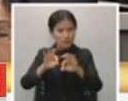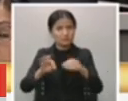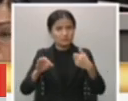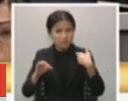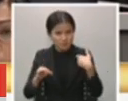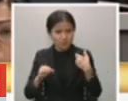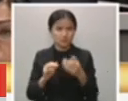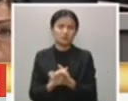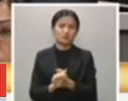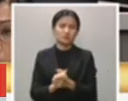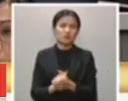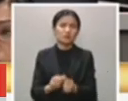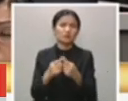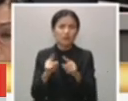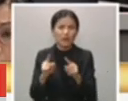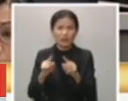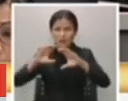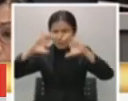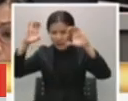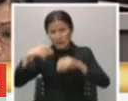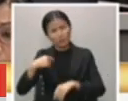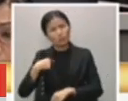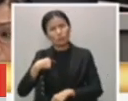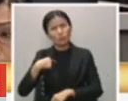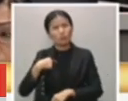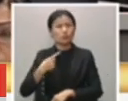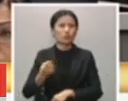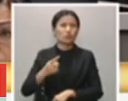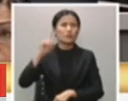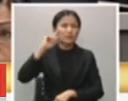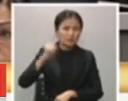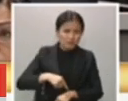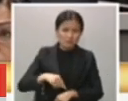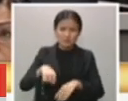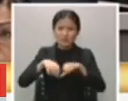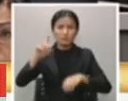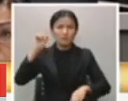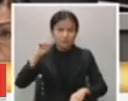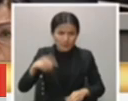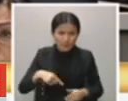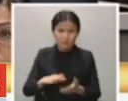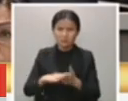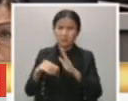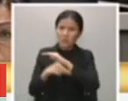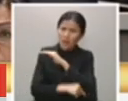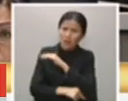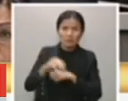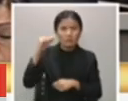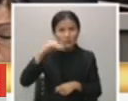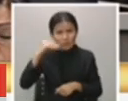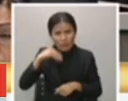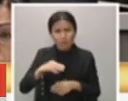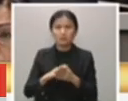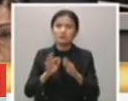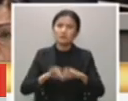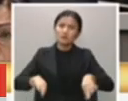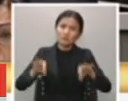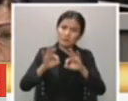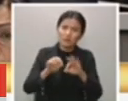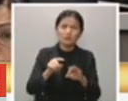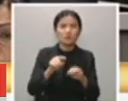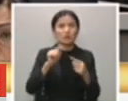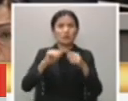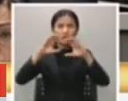แต่อย่างที่บอกครับภาครัฐประสิทธิภาพต่ำคอร์รัปชันสูงโดยเฉพาะในช่วงรัฐบาลซึ่งเป็นเผด็จการทห